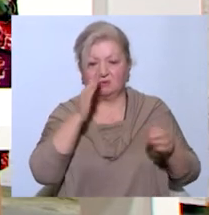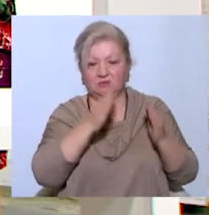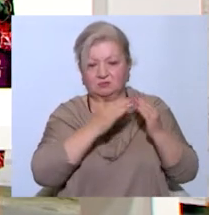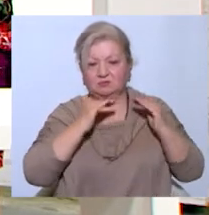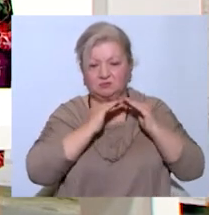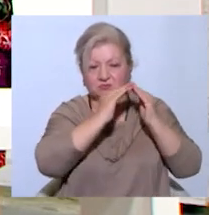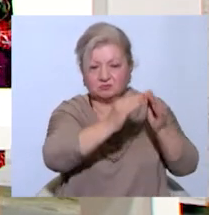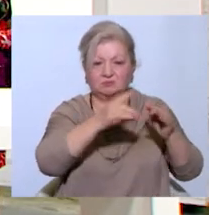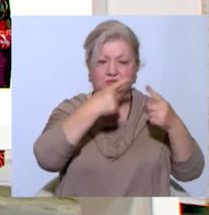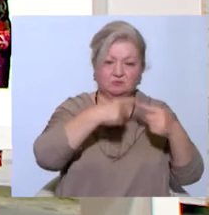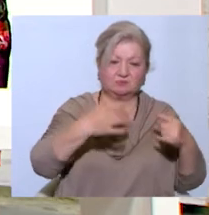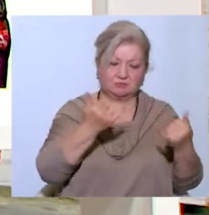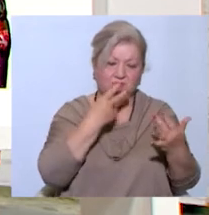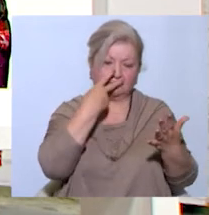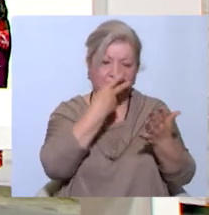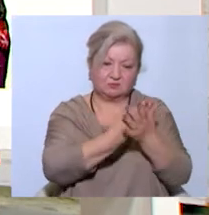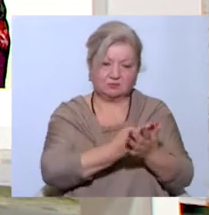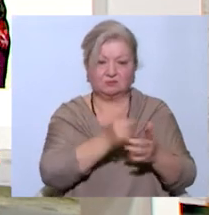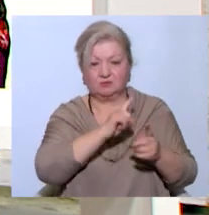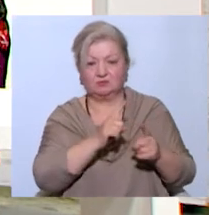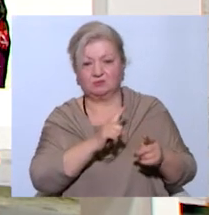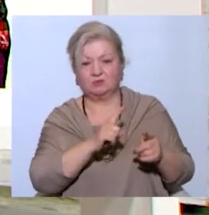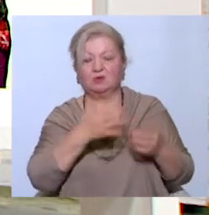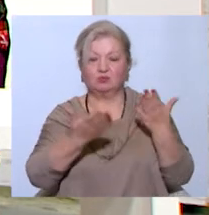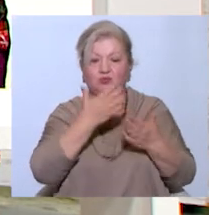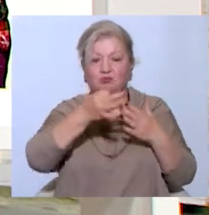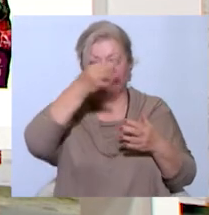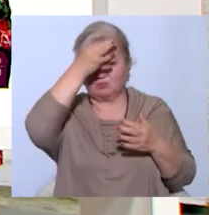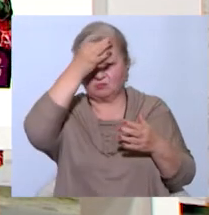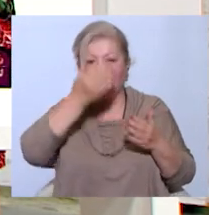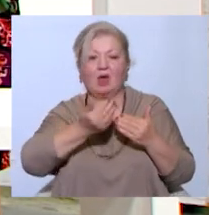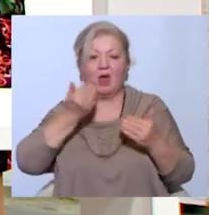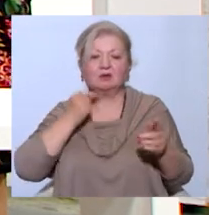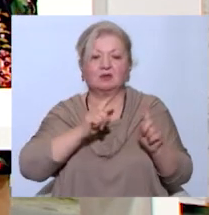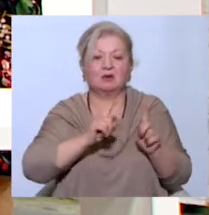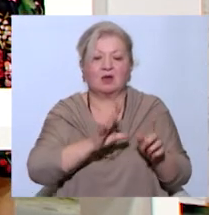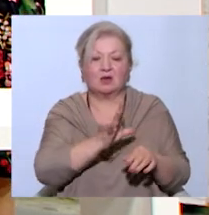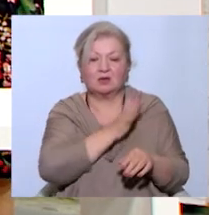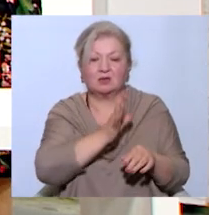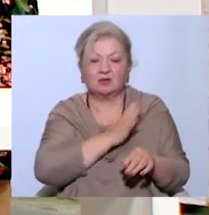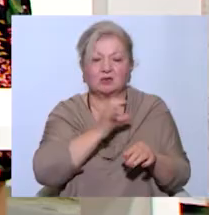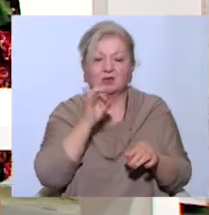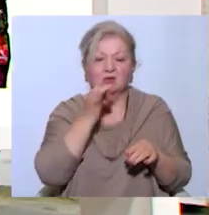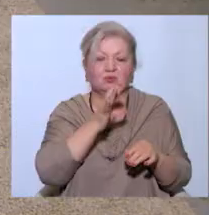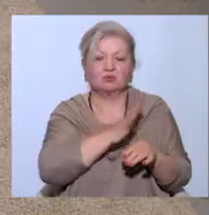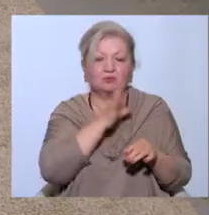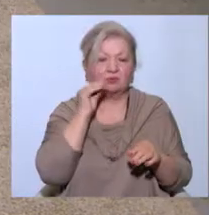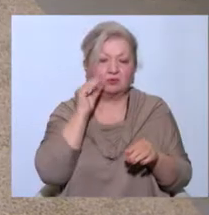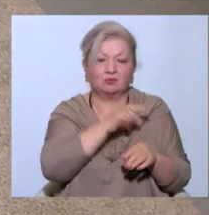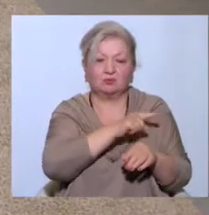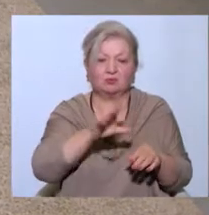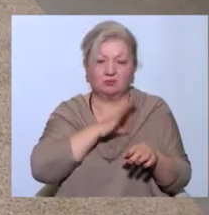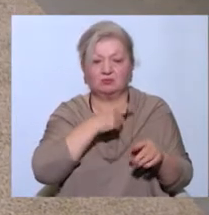დასახლებები დღევანდელი გადმოსახედიდან და თუ ასევე გადავხედავთ წინა ისტორიულ პერიოდს, როგორ იყო დასახლებები